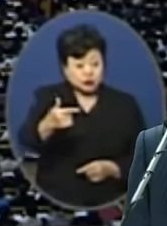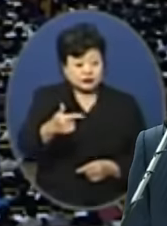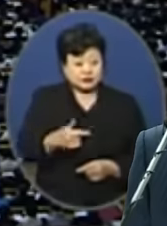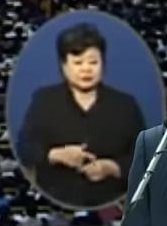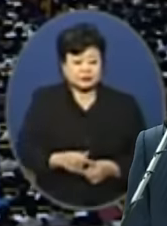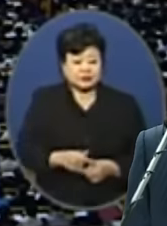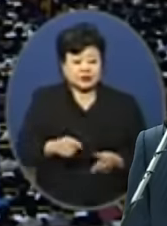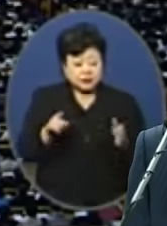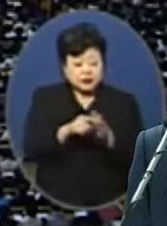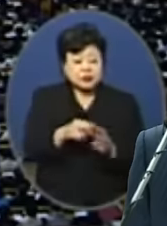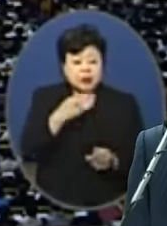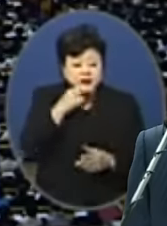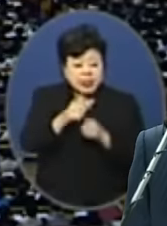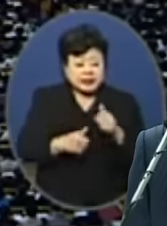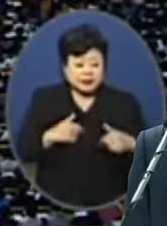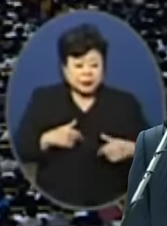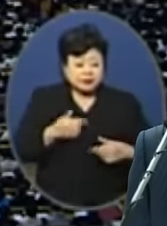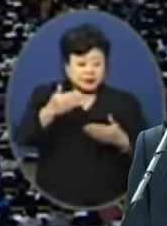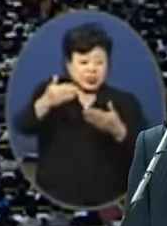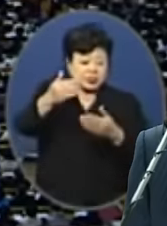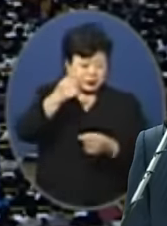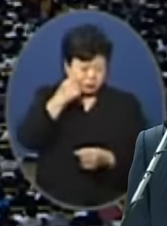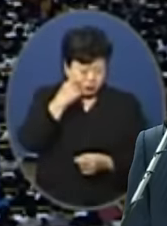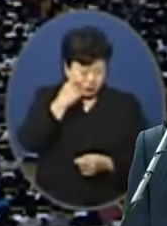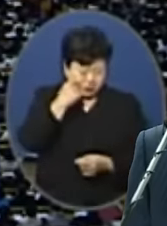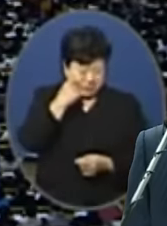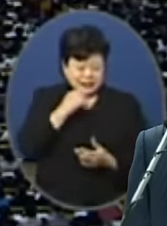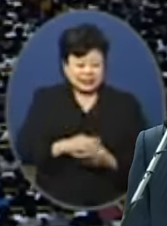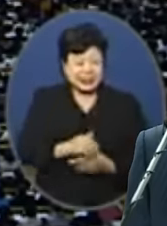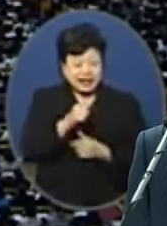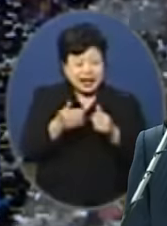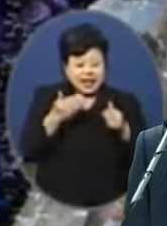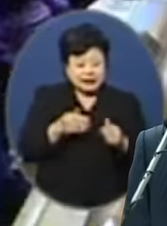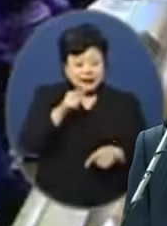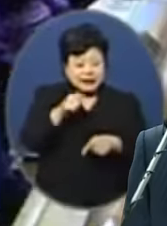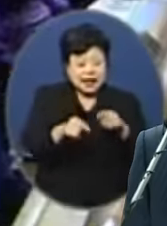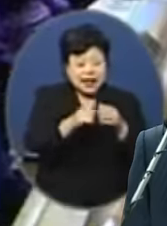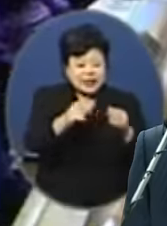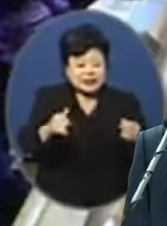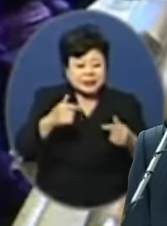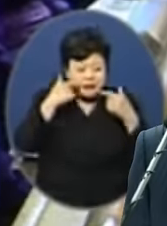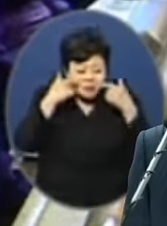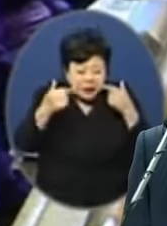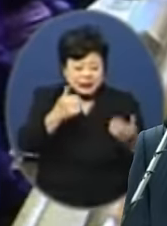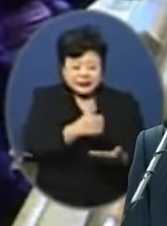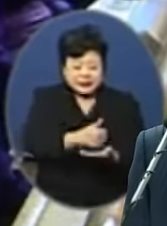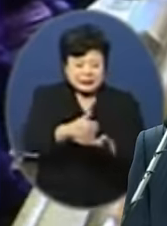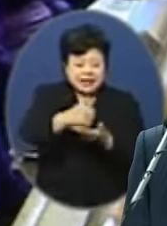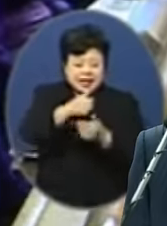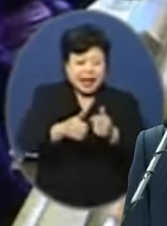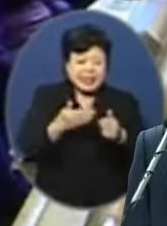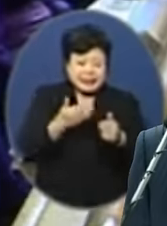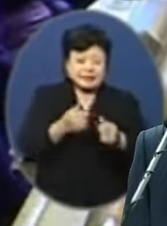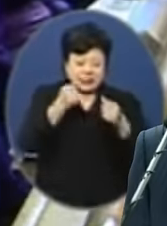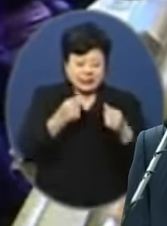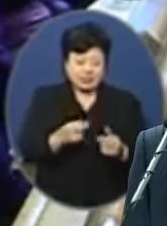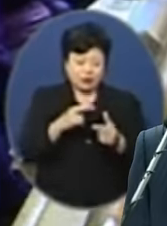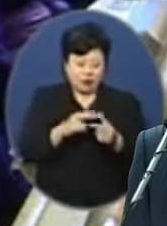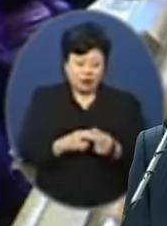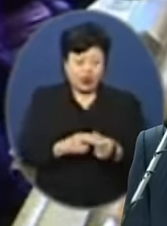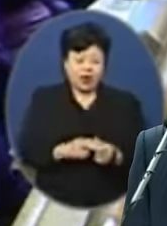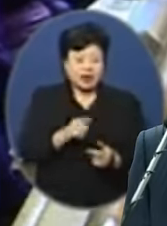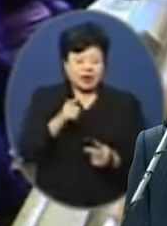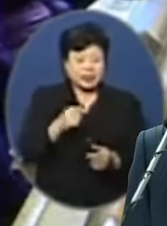읽으십시다. 믿음이 없이는 하나님을 기쁘시게 하지 못하나니 하나님께 나아가는 자는 반드시 그가 계신